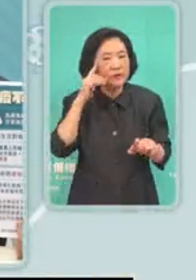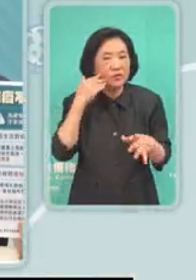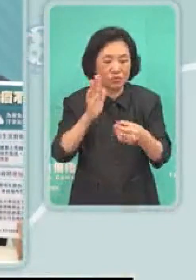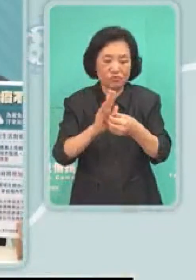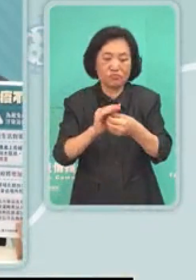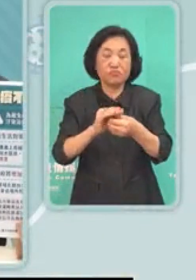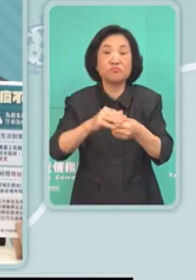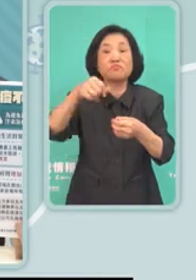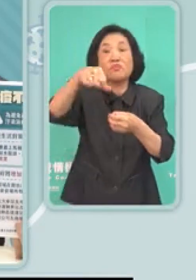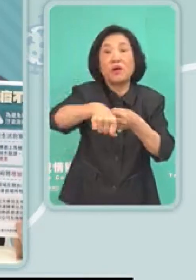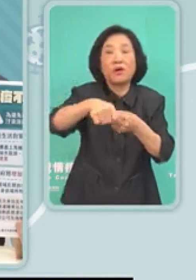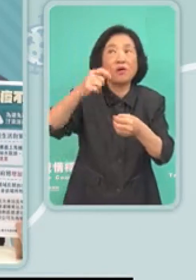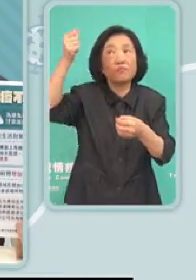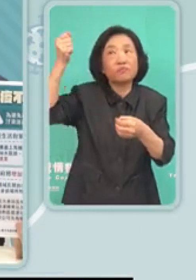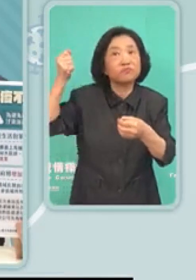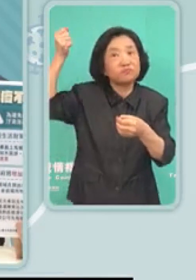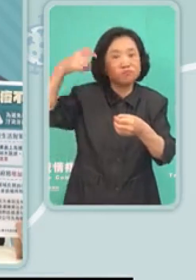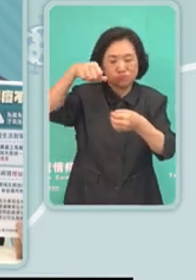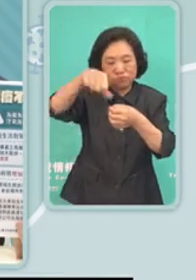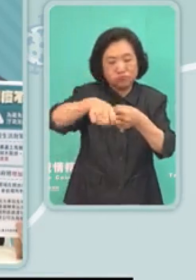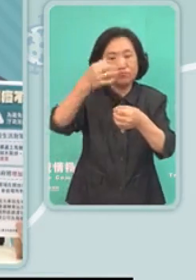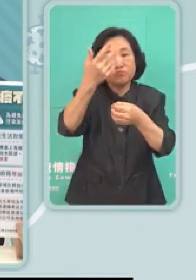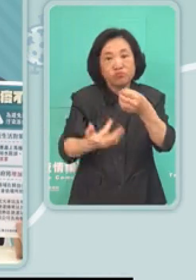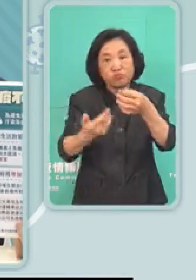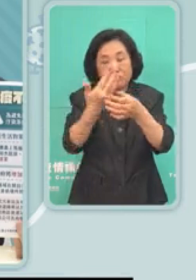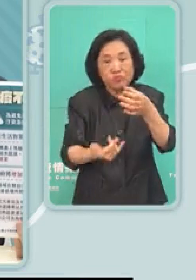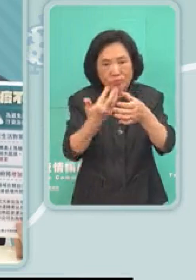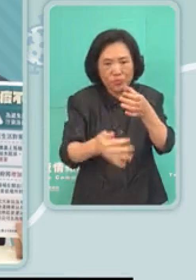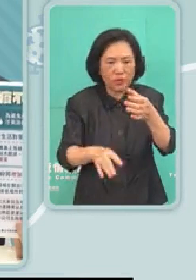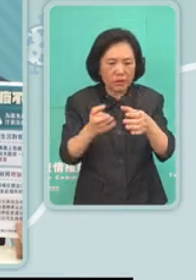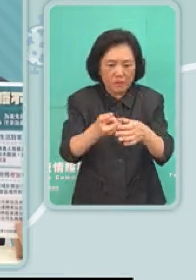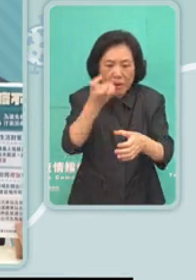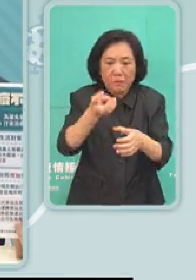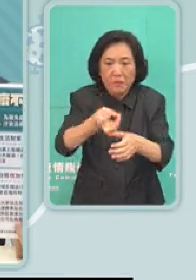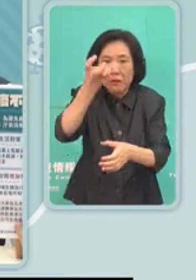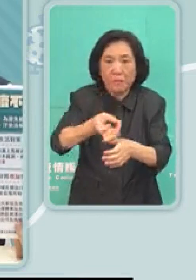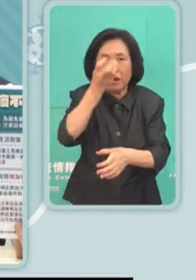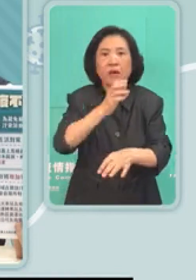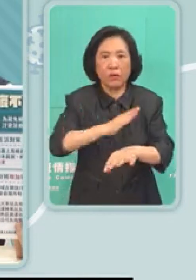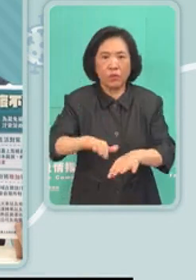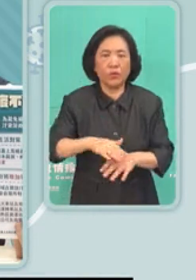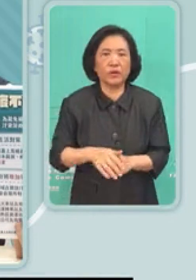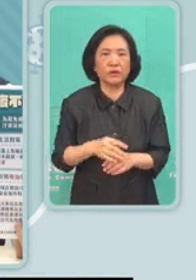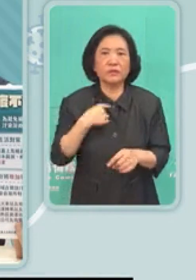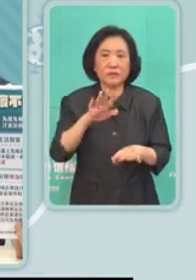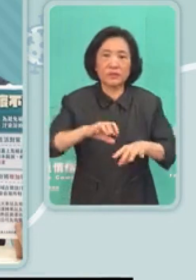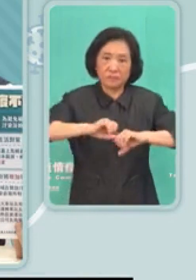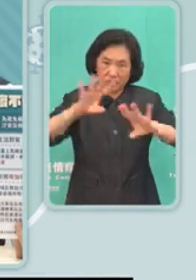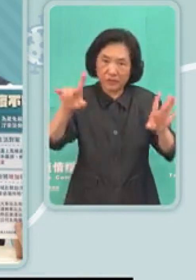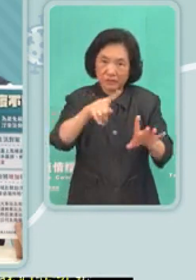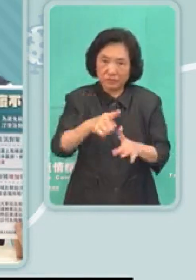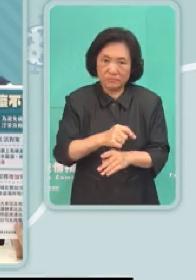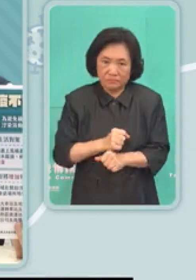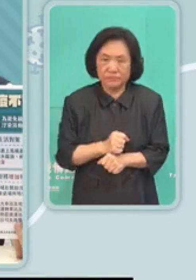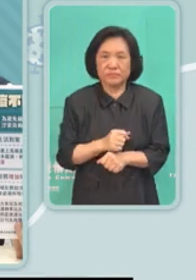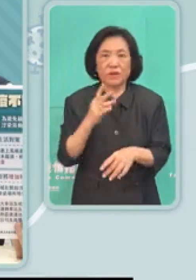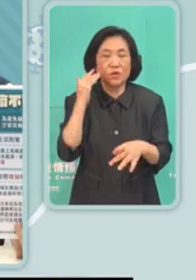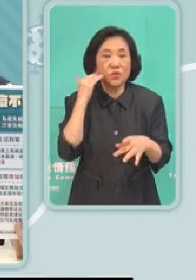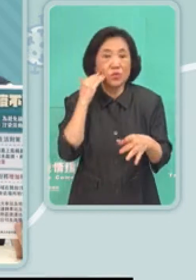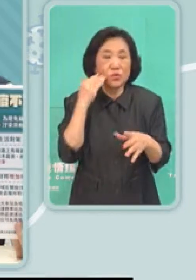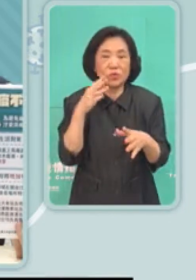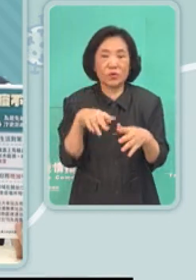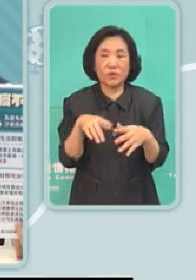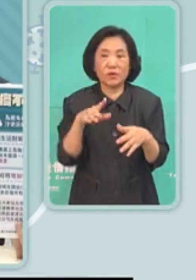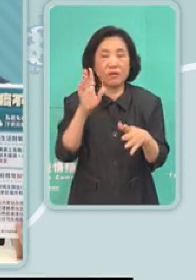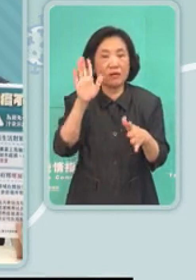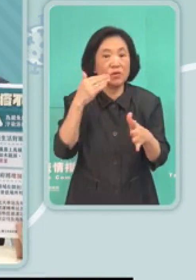候一按下去，其实那我看不到喷雾会上来，所以有个概念你知道在这一段时